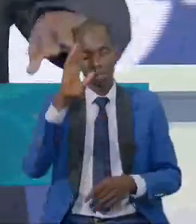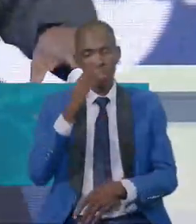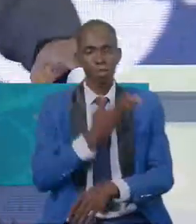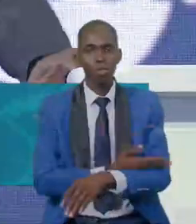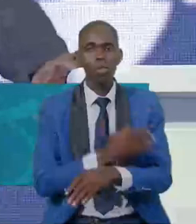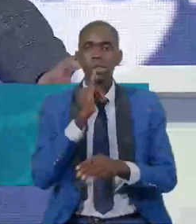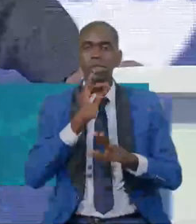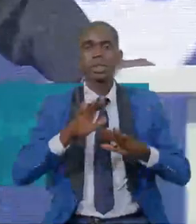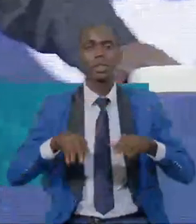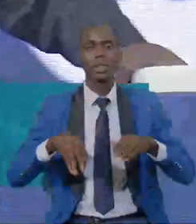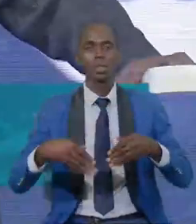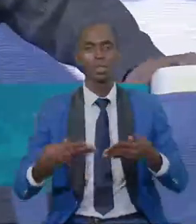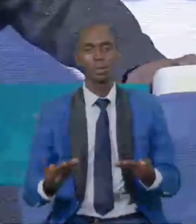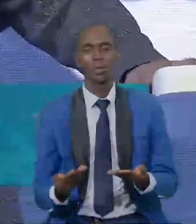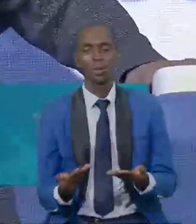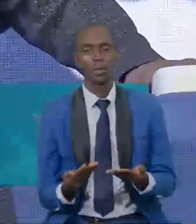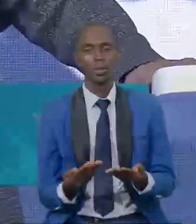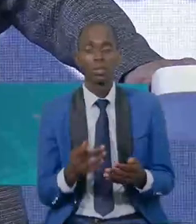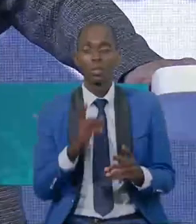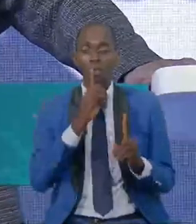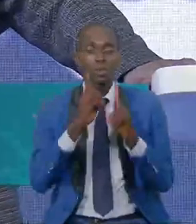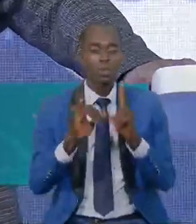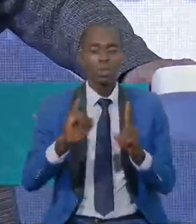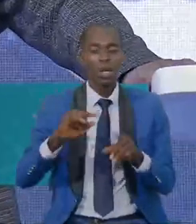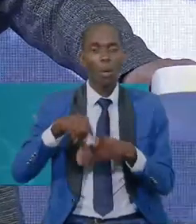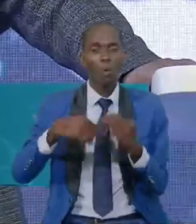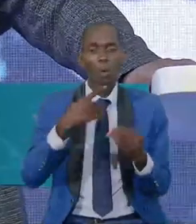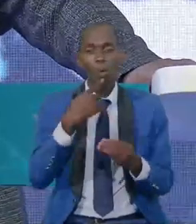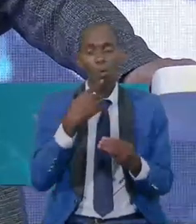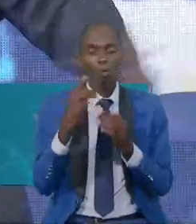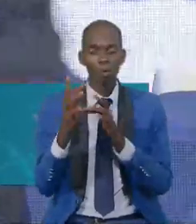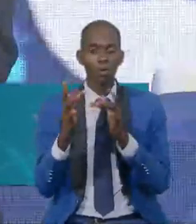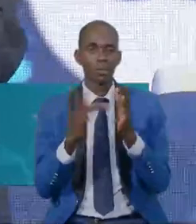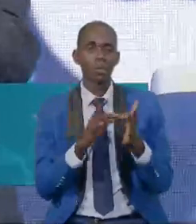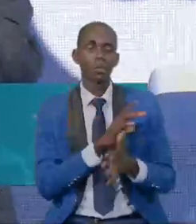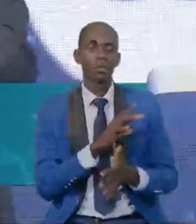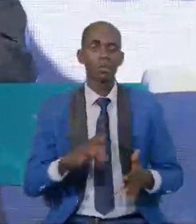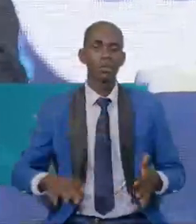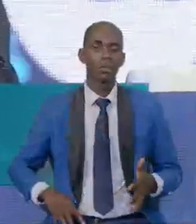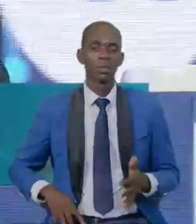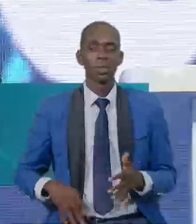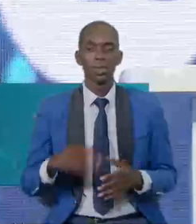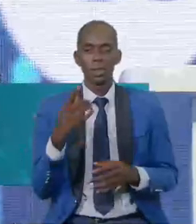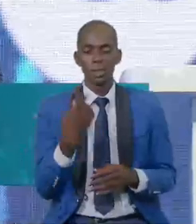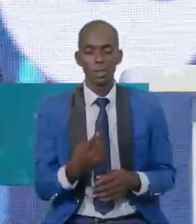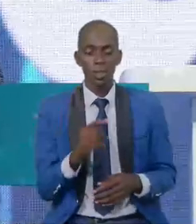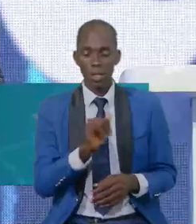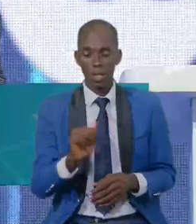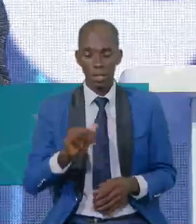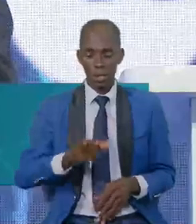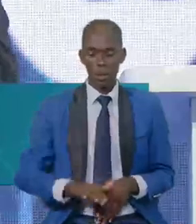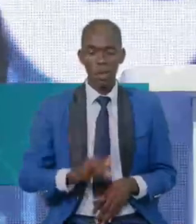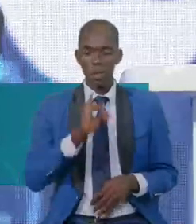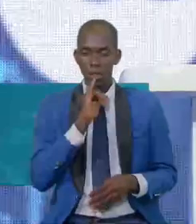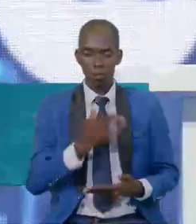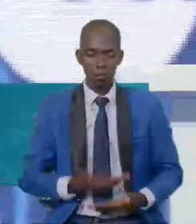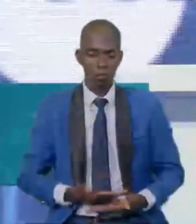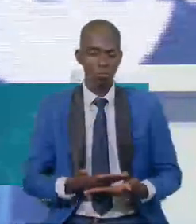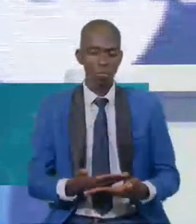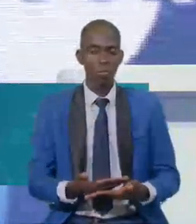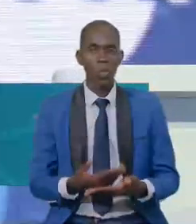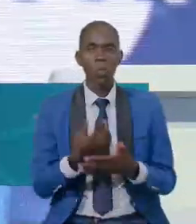Un fils nous est donné. Cela fait référence à Jésus-Christ. Un enfant est